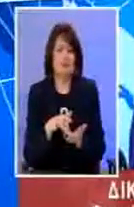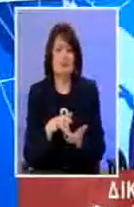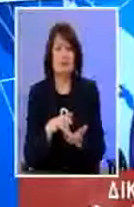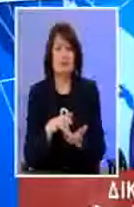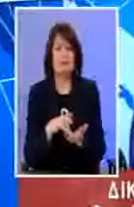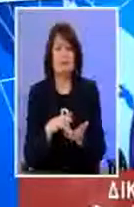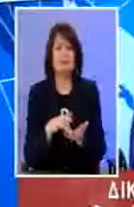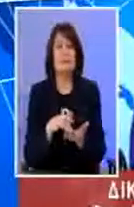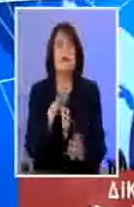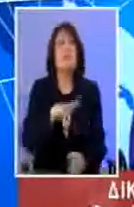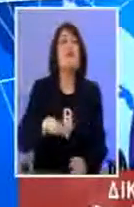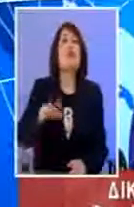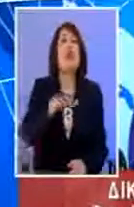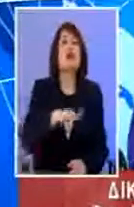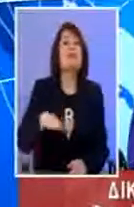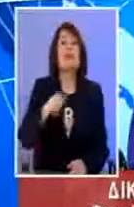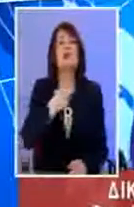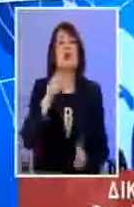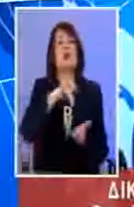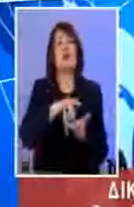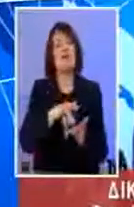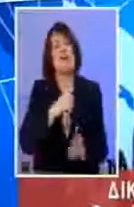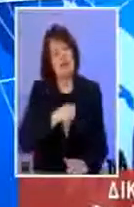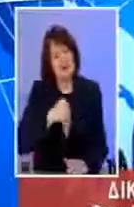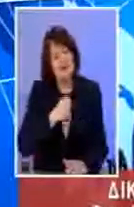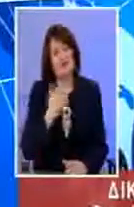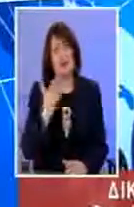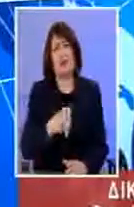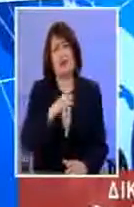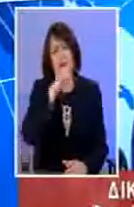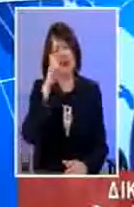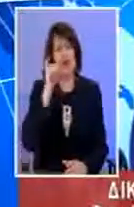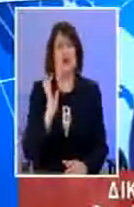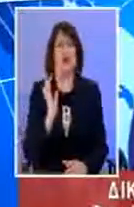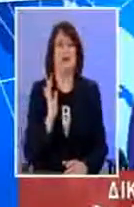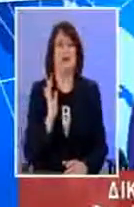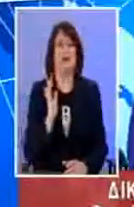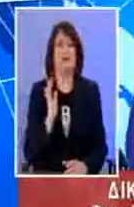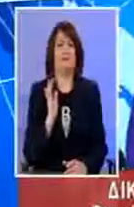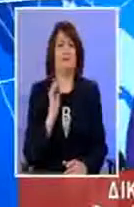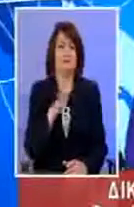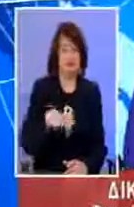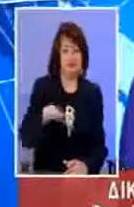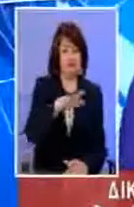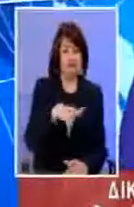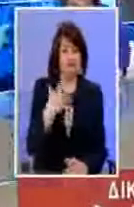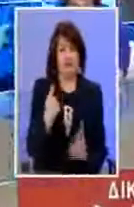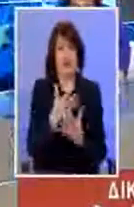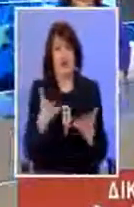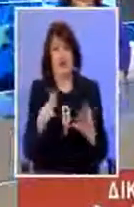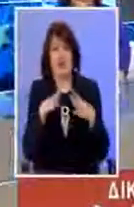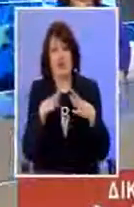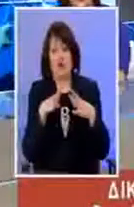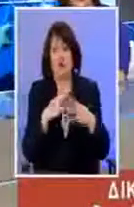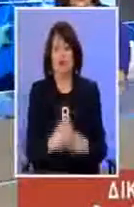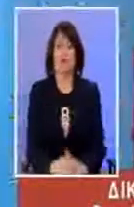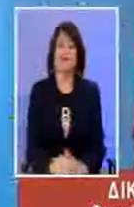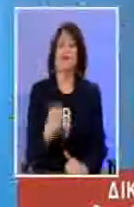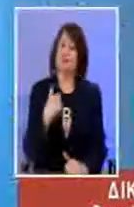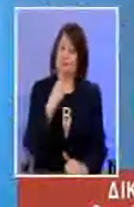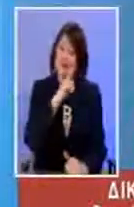στα προάστια. Δυστυχώς και στα προάστια, στα οποία υποτίθεται ότι υπήρχε περισσότερος χώρος. Ζω σε προάστιο και